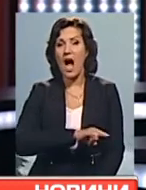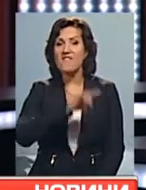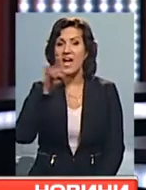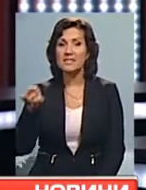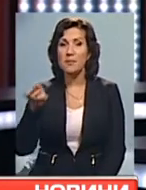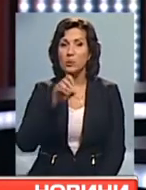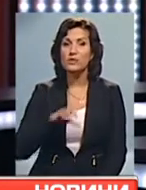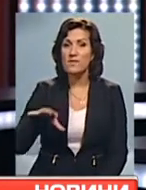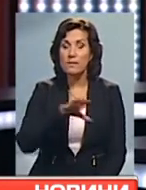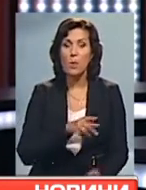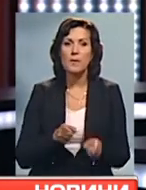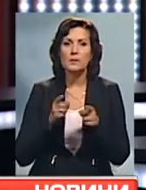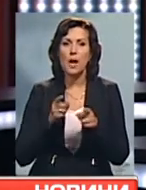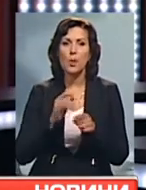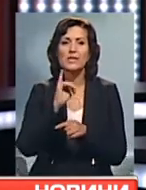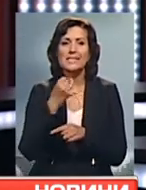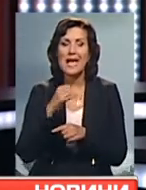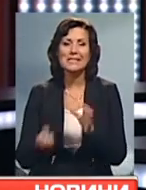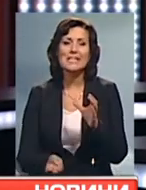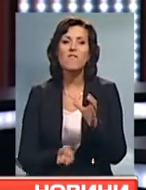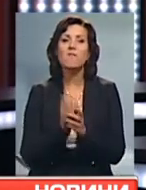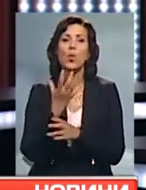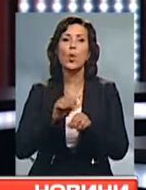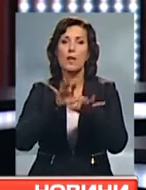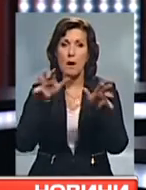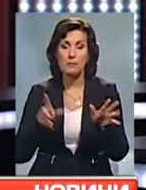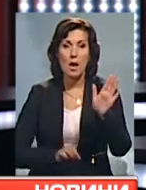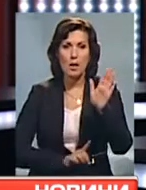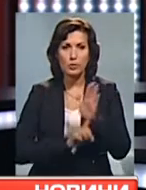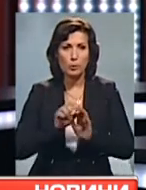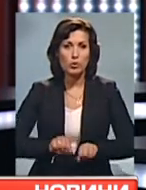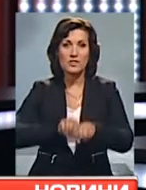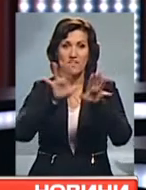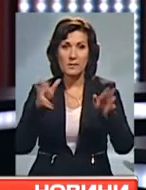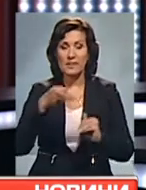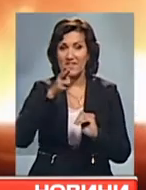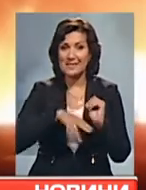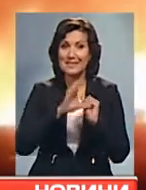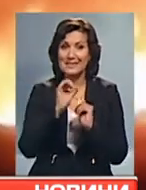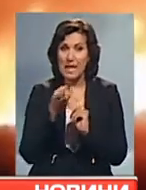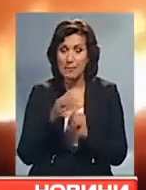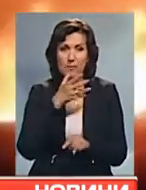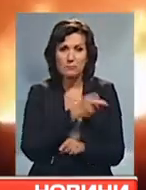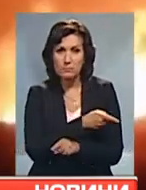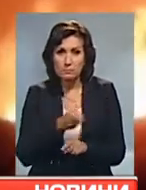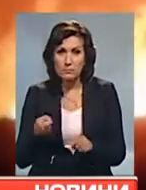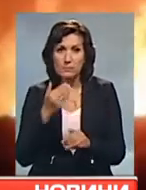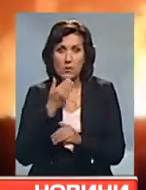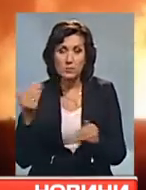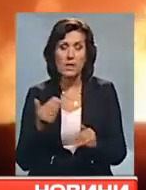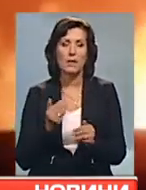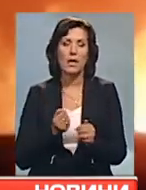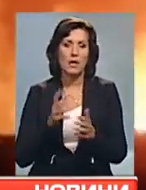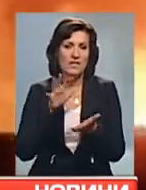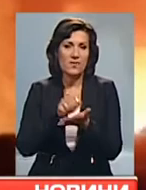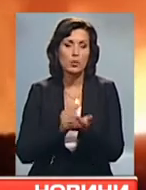Авіасполученню в Європі загрожує ісландський вулкан Бандербунга. Розпочалося виверження наприкінці серпня, а останнім часом зафіксували